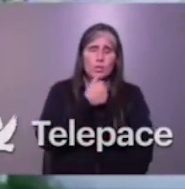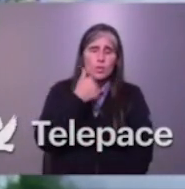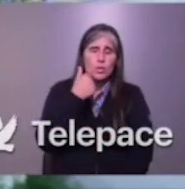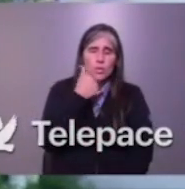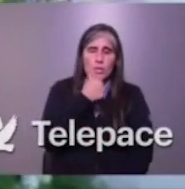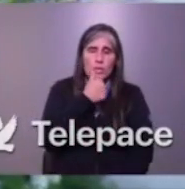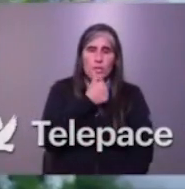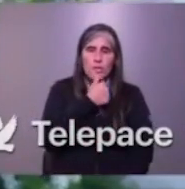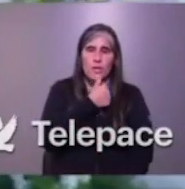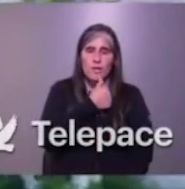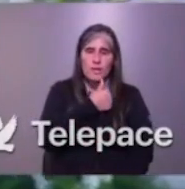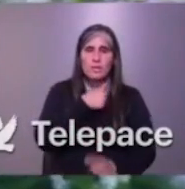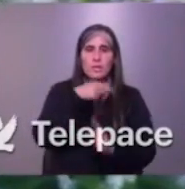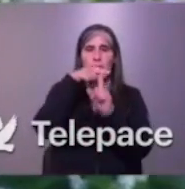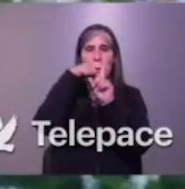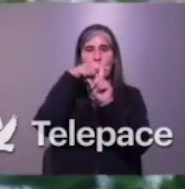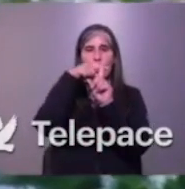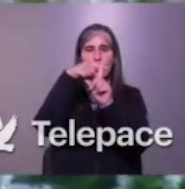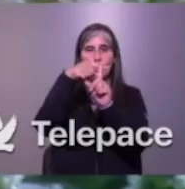signora del mondo.